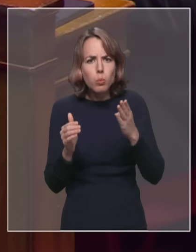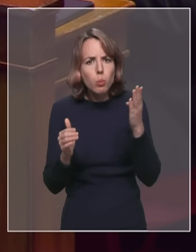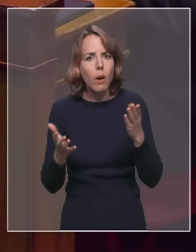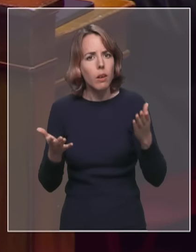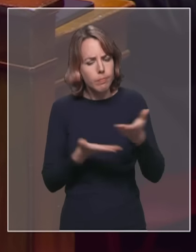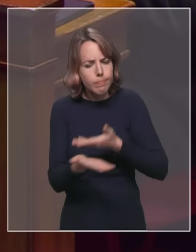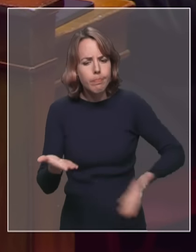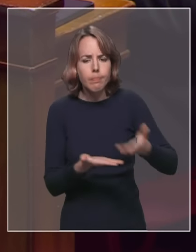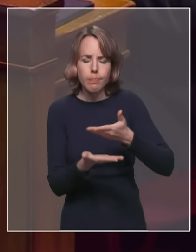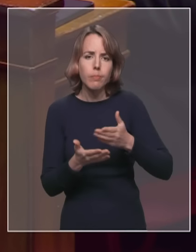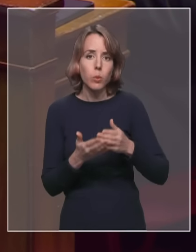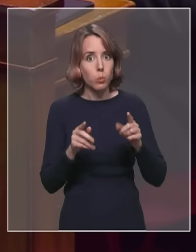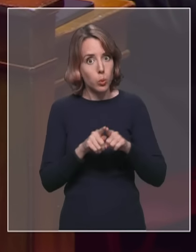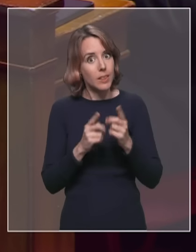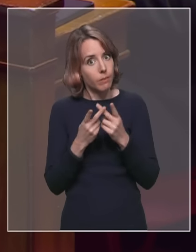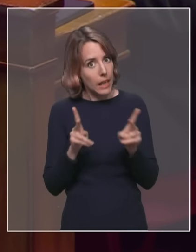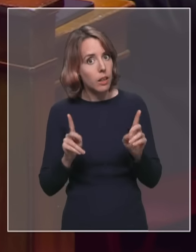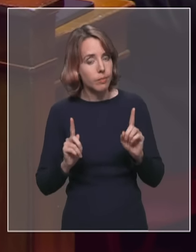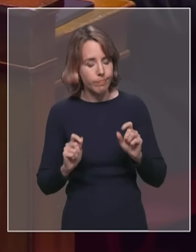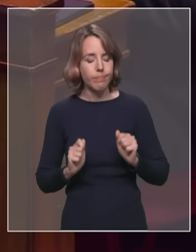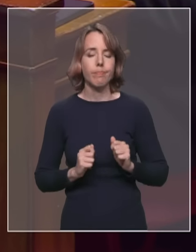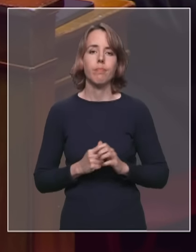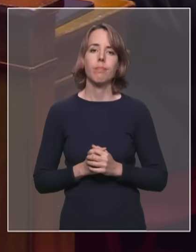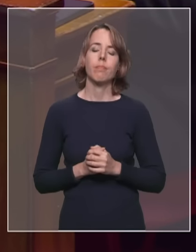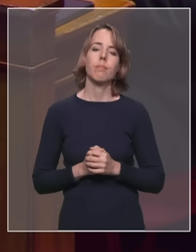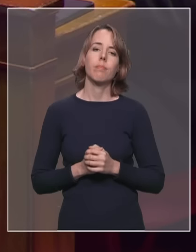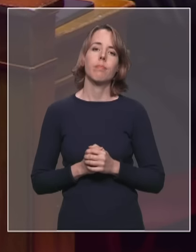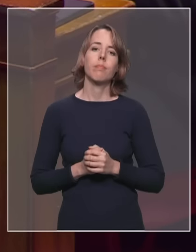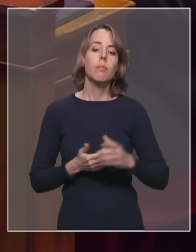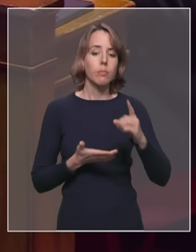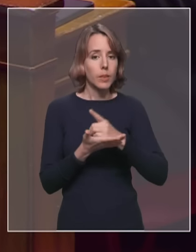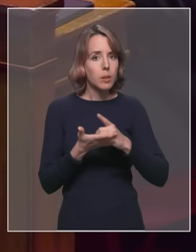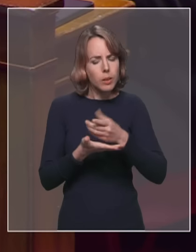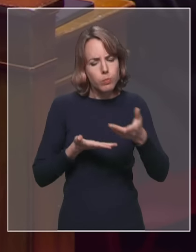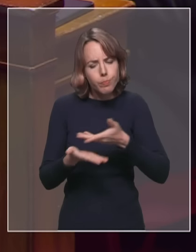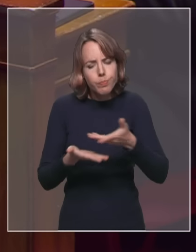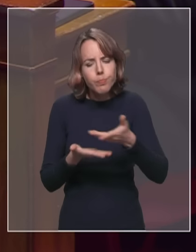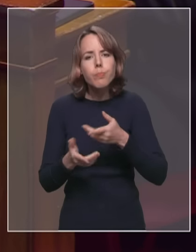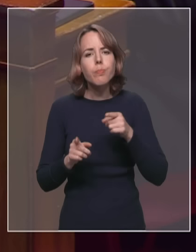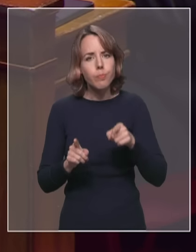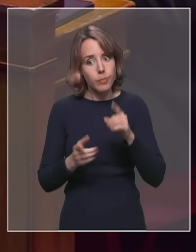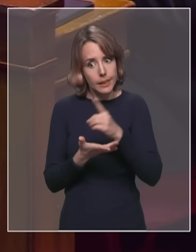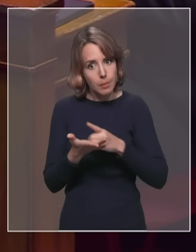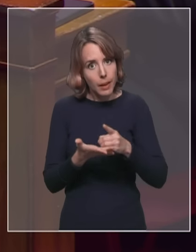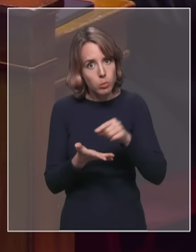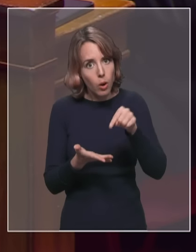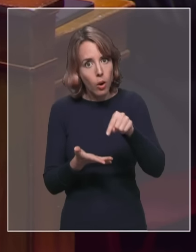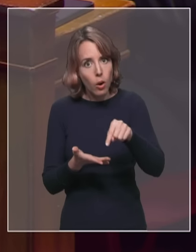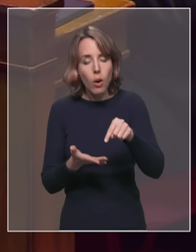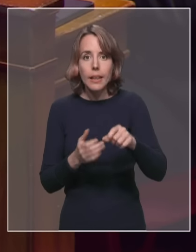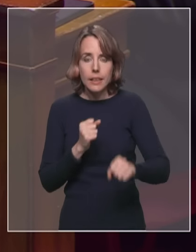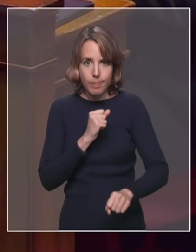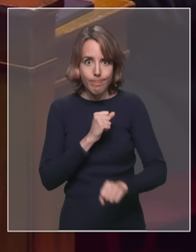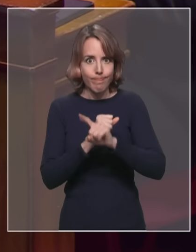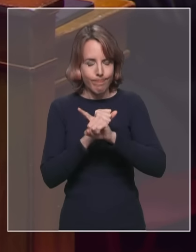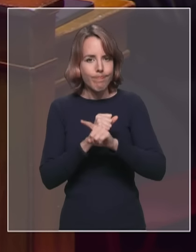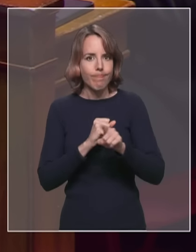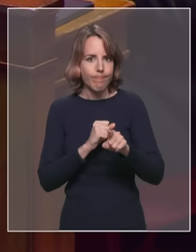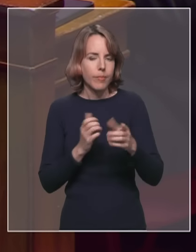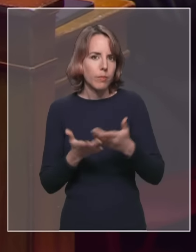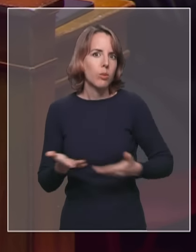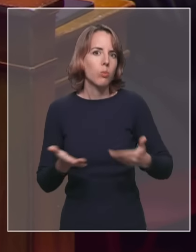bloc communal. En échangeant avec les départements qui ont un cas tout à fait particulier,